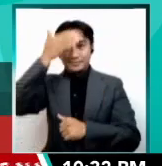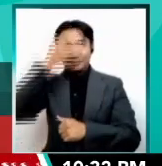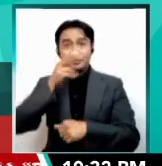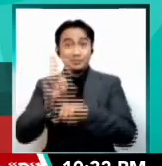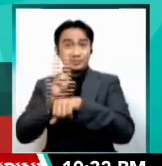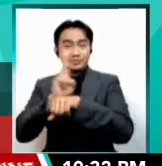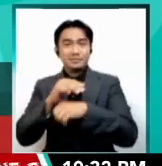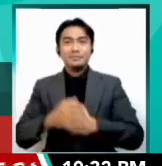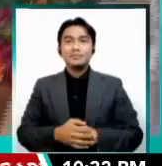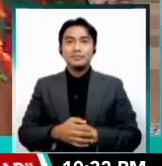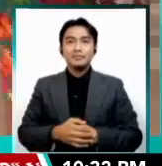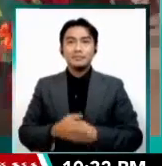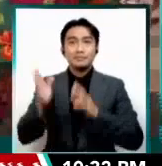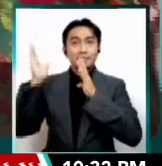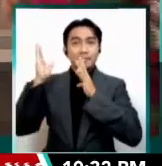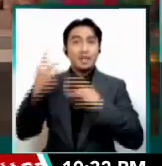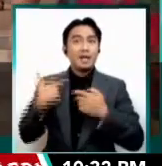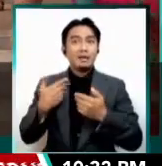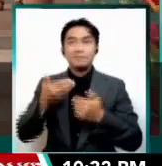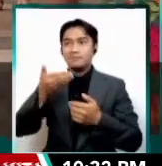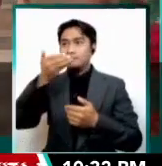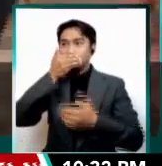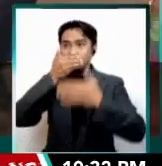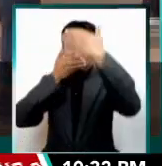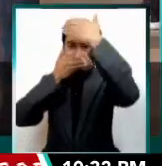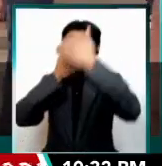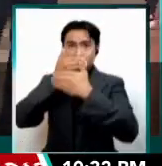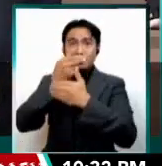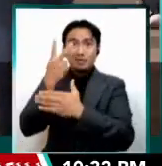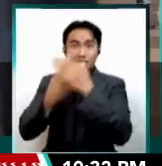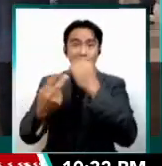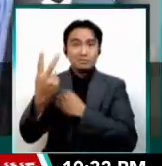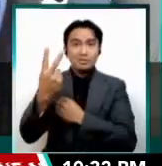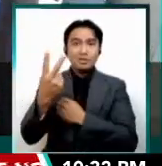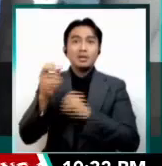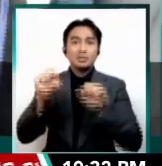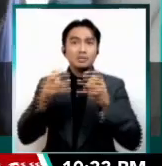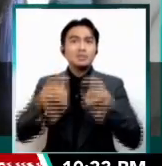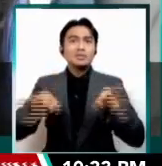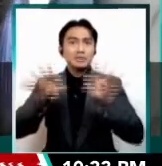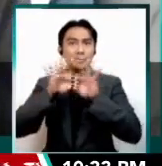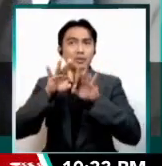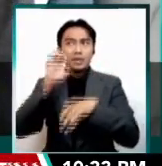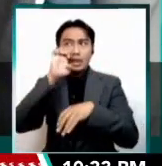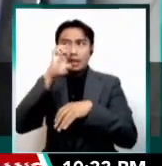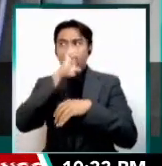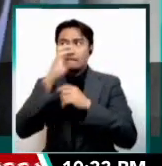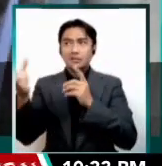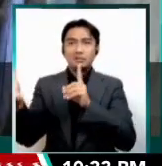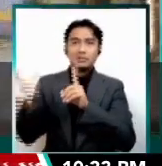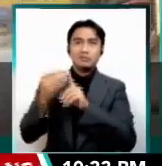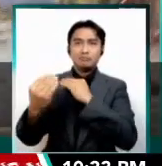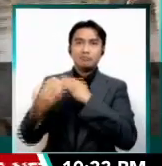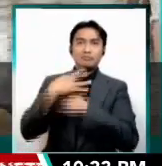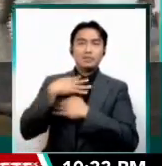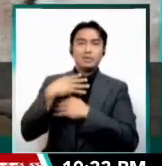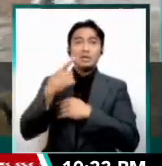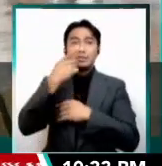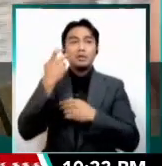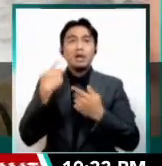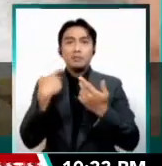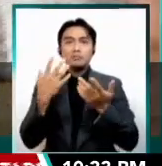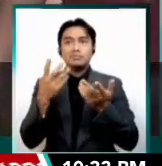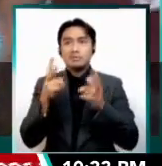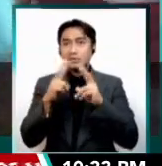of protection, yung eye protection is also kind of important. And kaya nga rin nakakalusot yung iba kahit naka-double